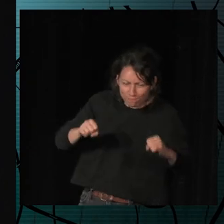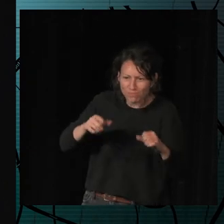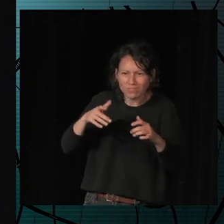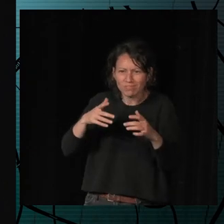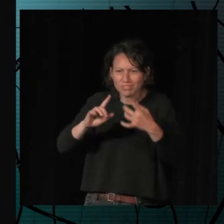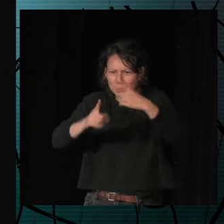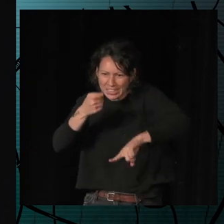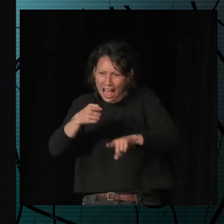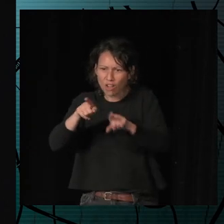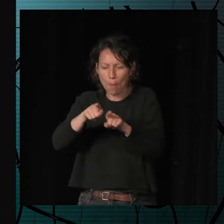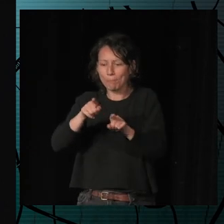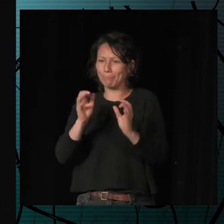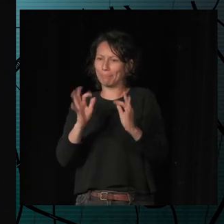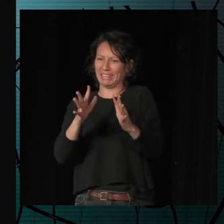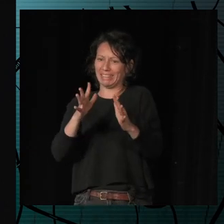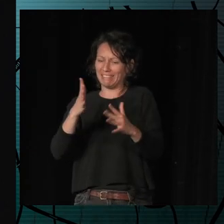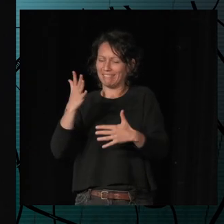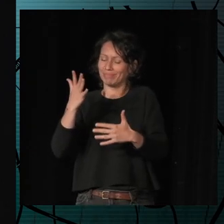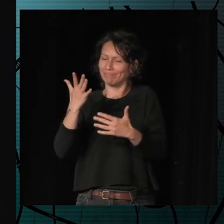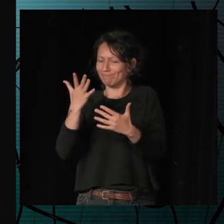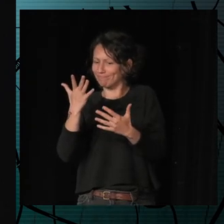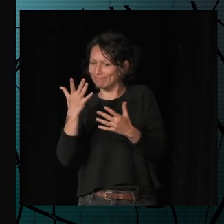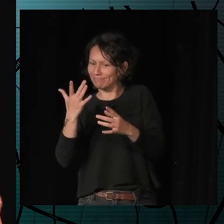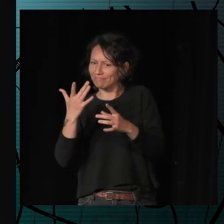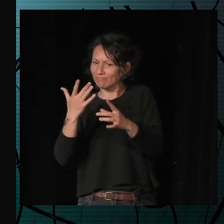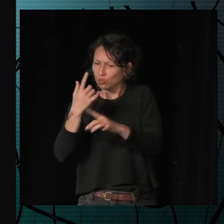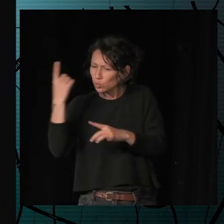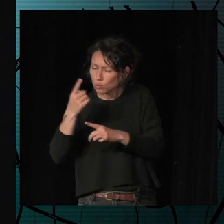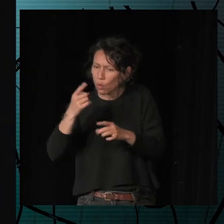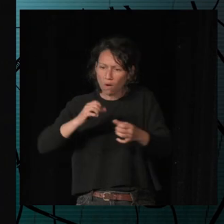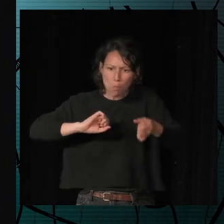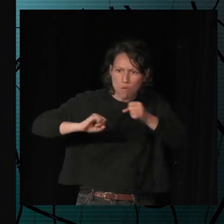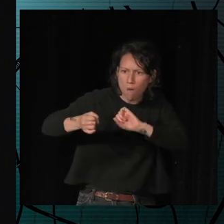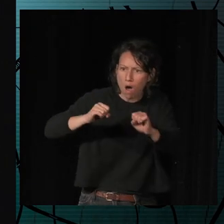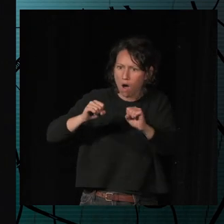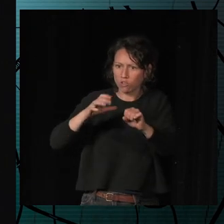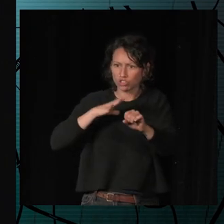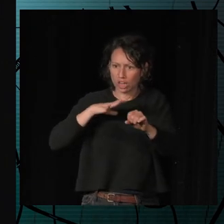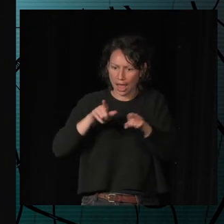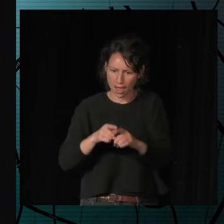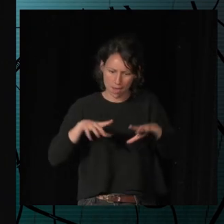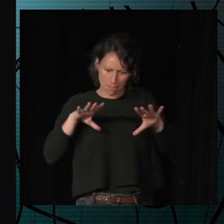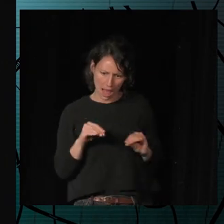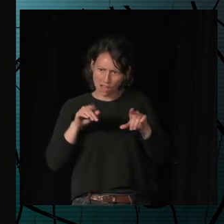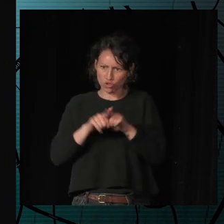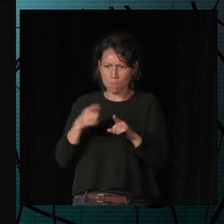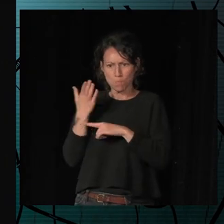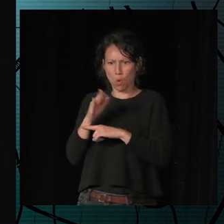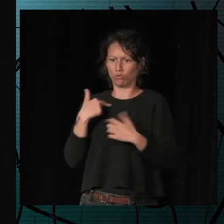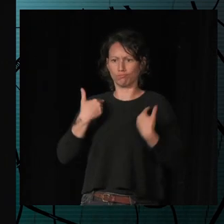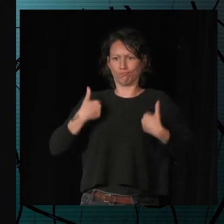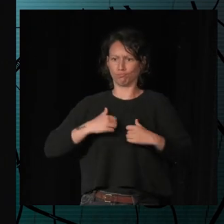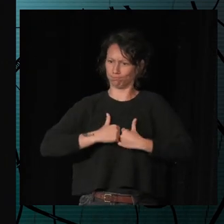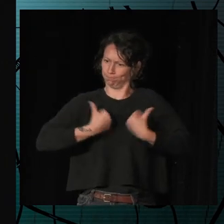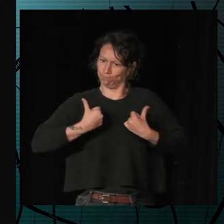guillemets son acting c'est dire que il va annoncer un geste par une grimace par une figure par une posture pour comprendre attention je suis fort attention je vais